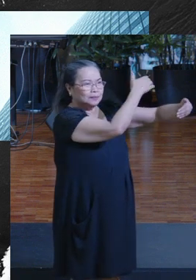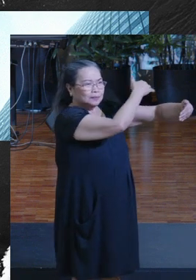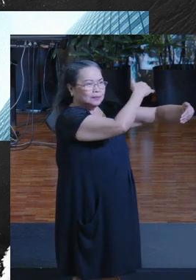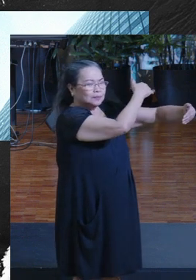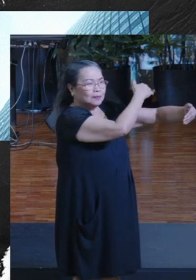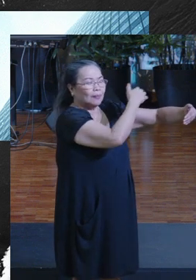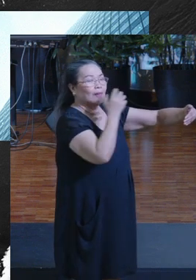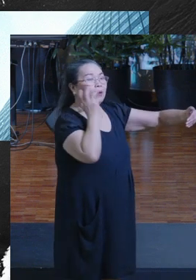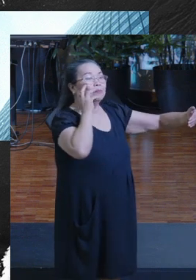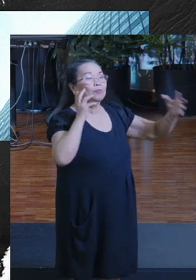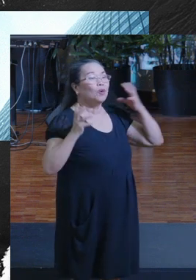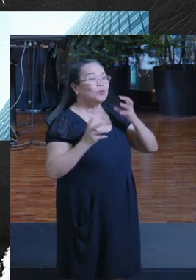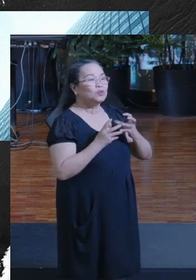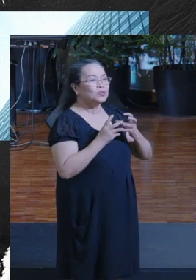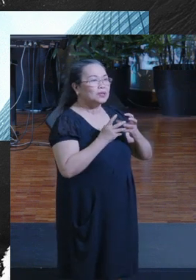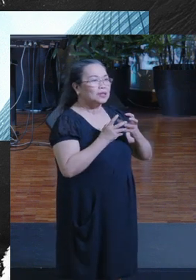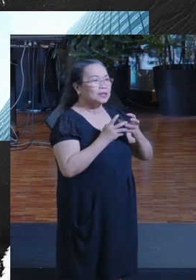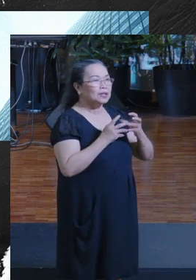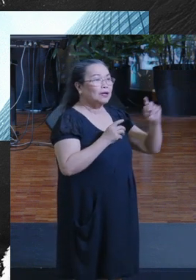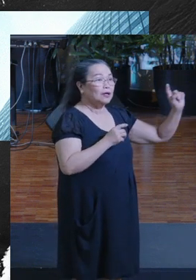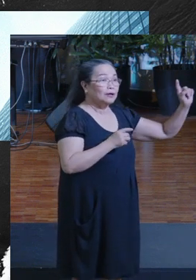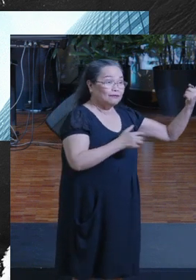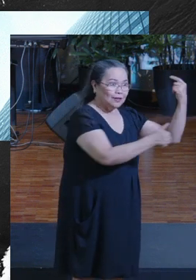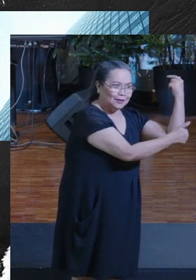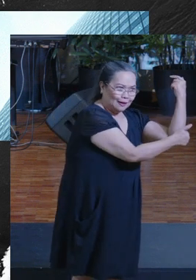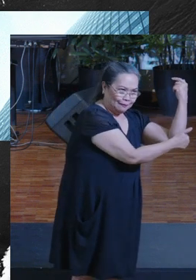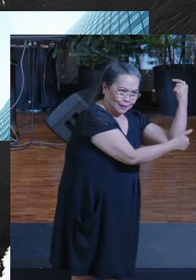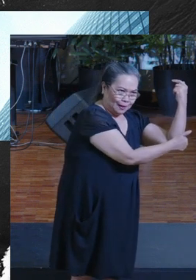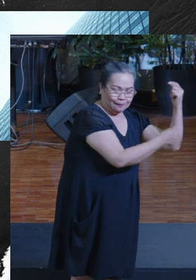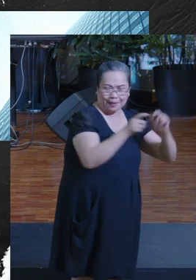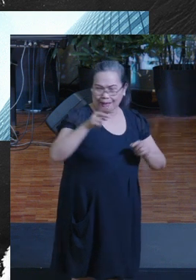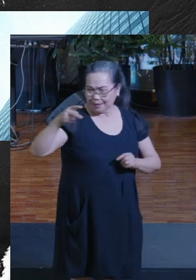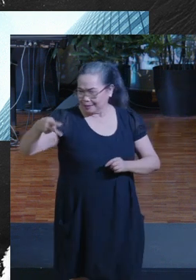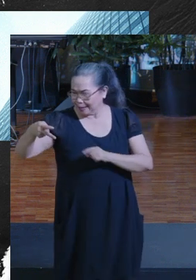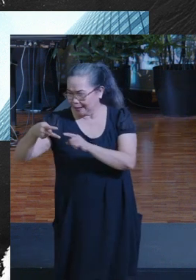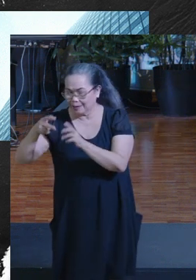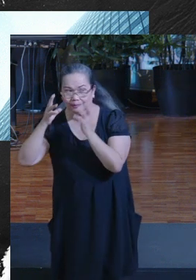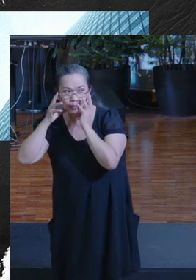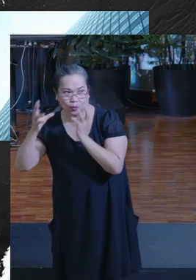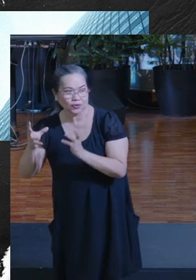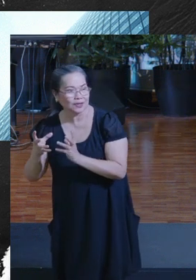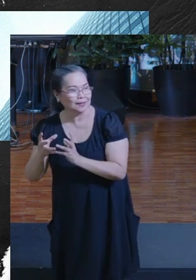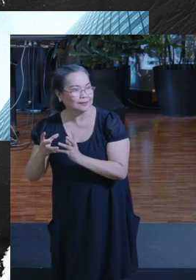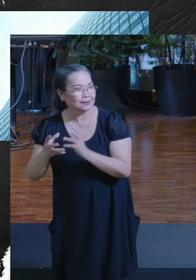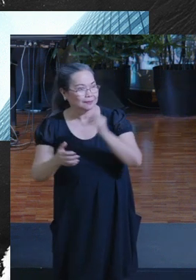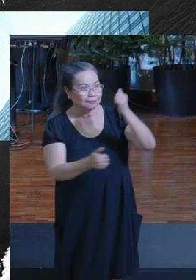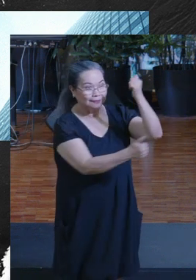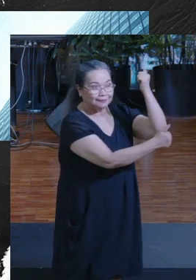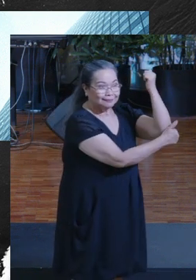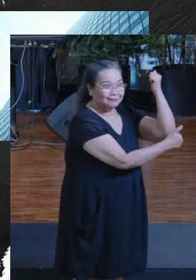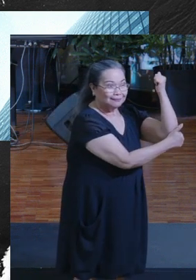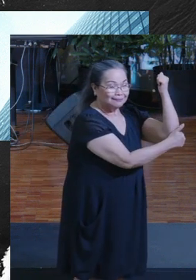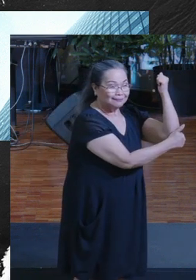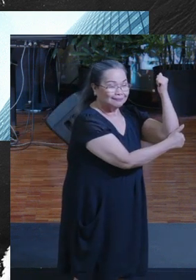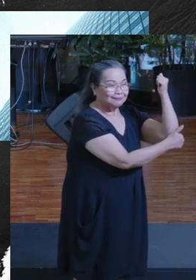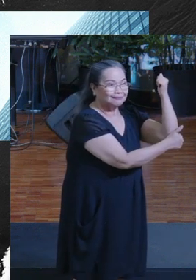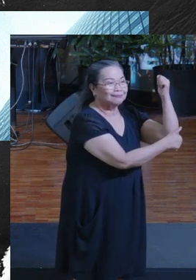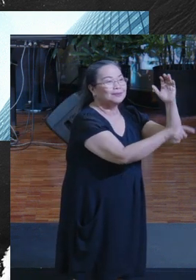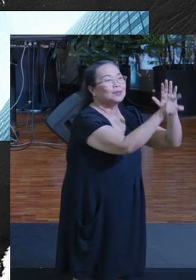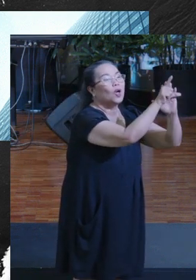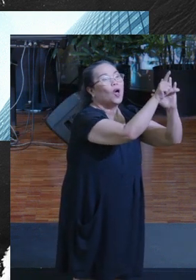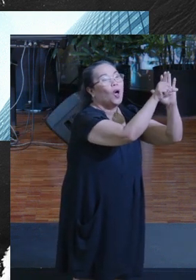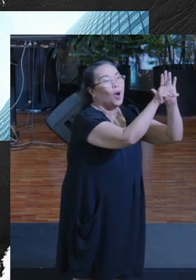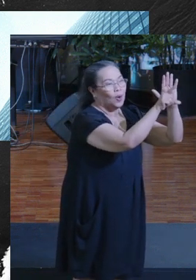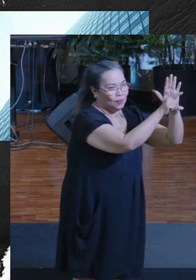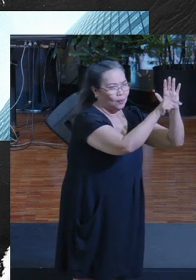Mosaic Covenant, 430 years later, ipapaliwanag natin mamaya. Yung Abrahamic Covenant is an